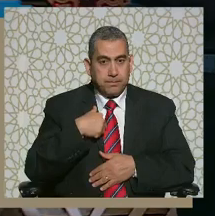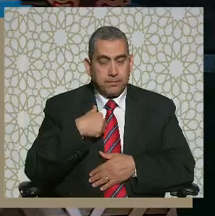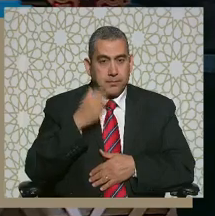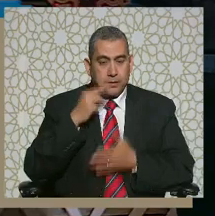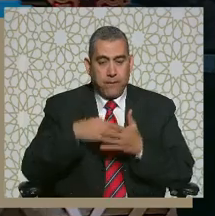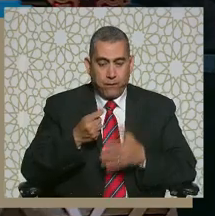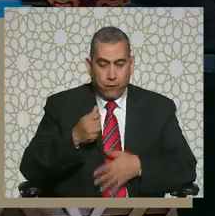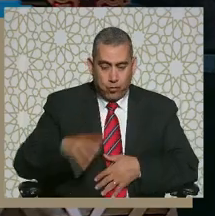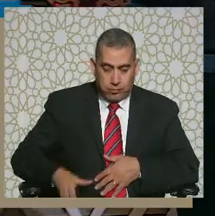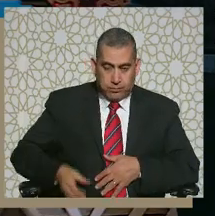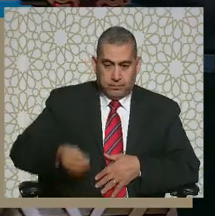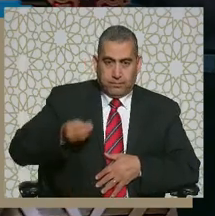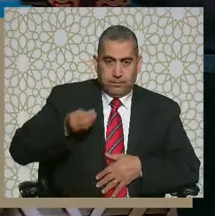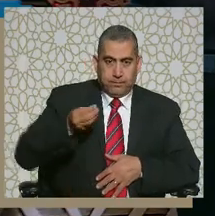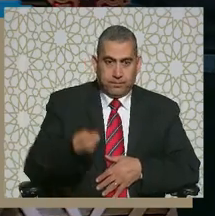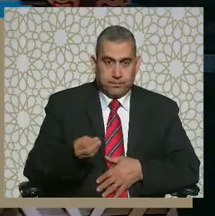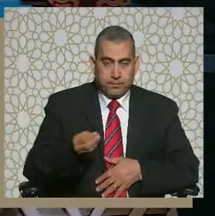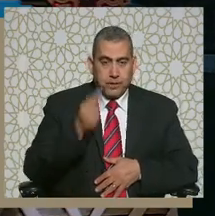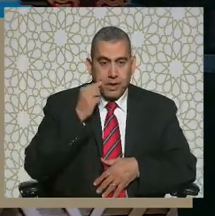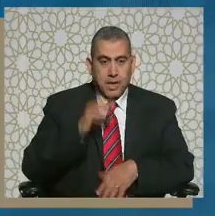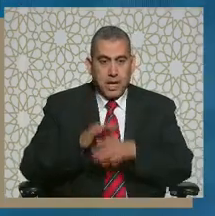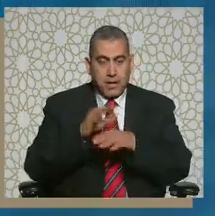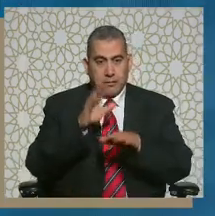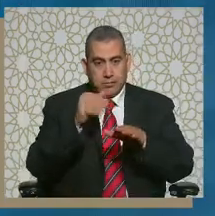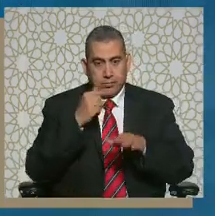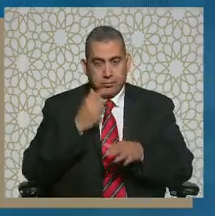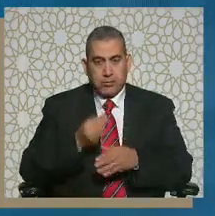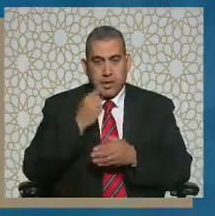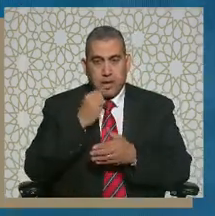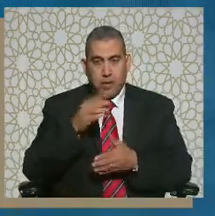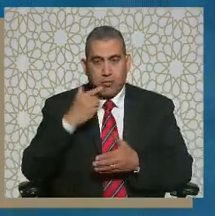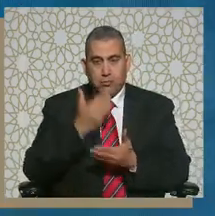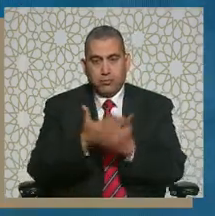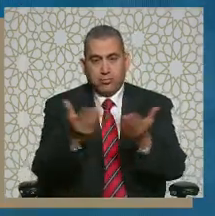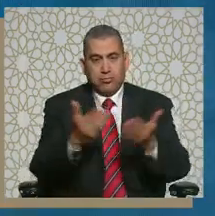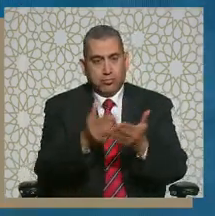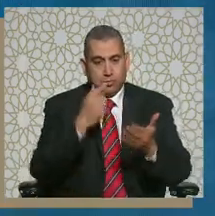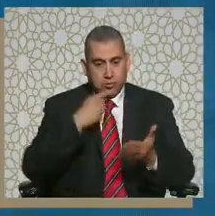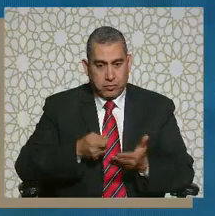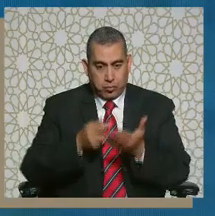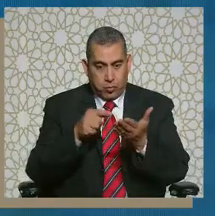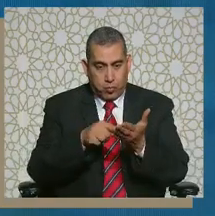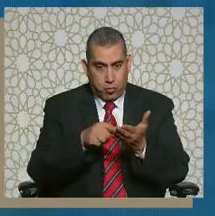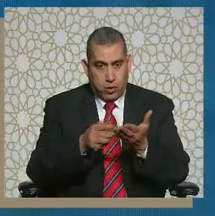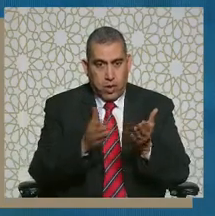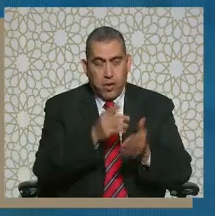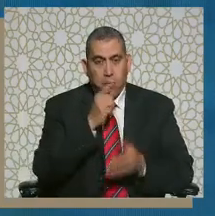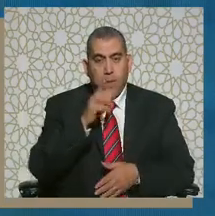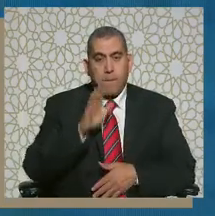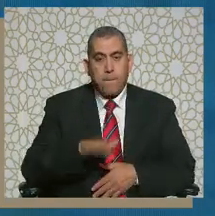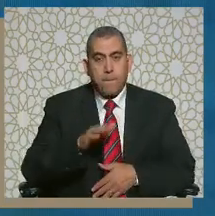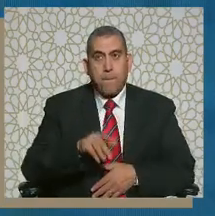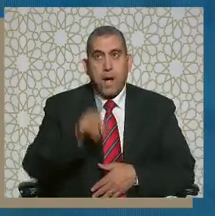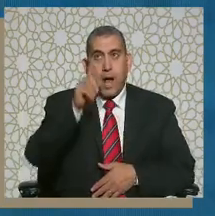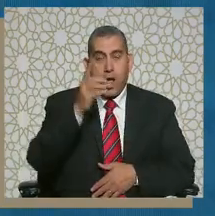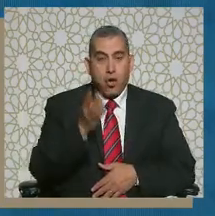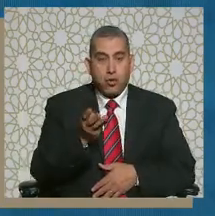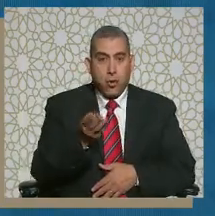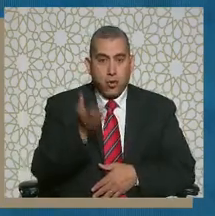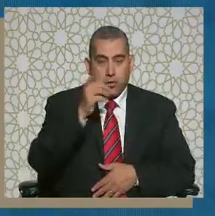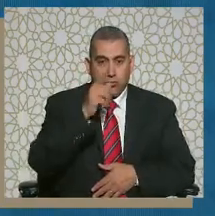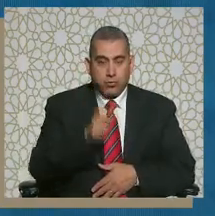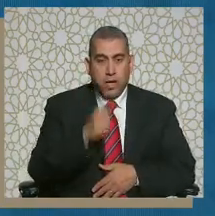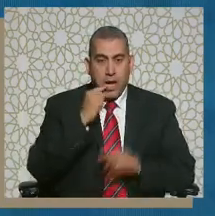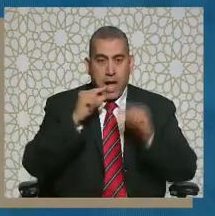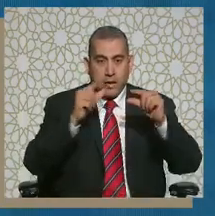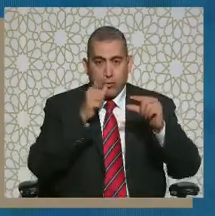ماله لله سبحانه وتعالى وللناس ويوزعه على الناس لكن هيظل ان الله سبحانه وتعالى كما ورد في في